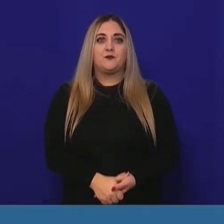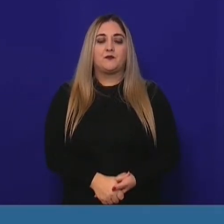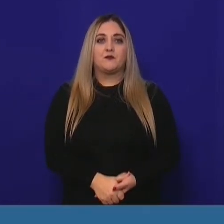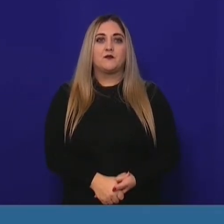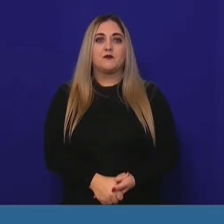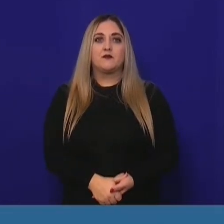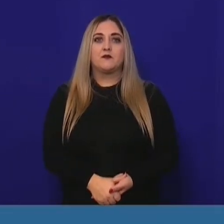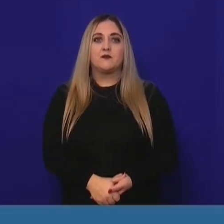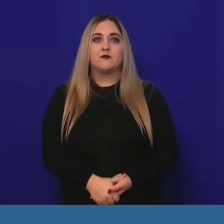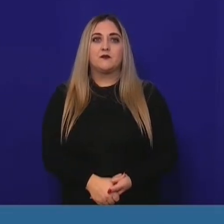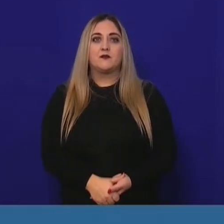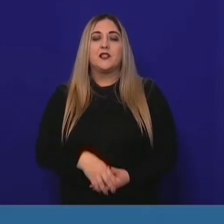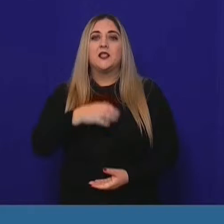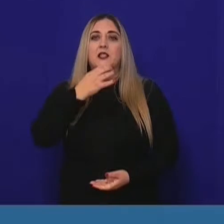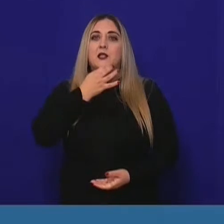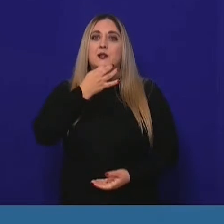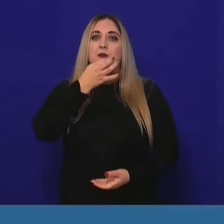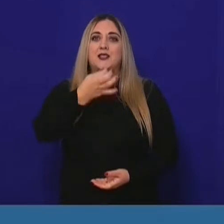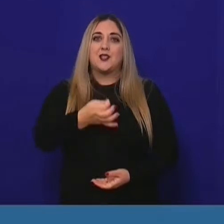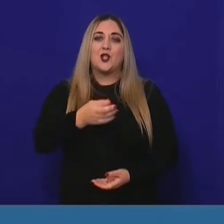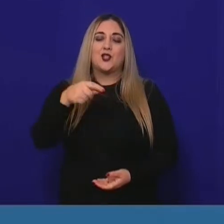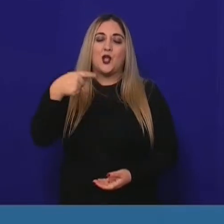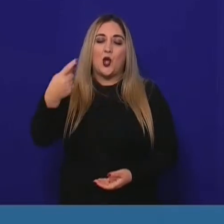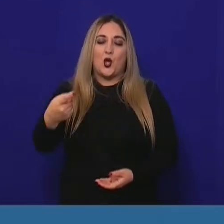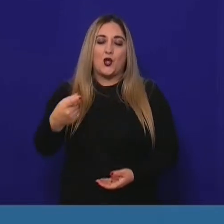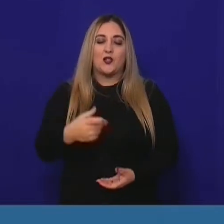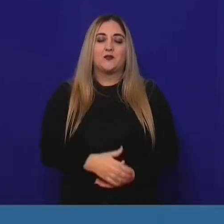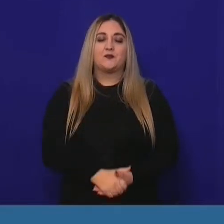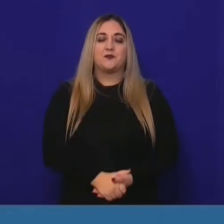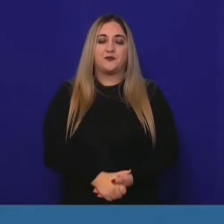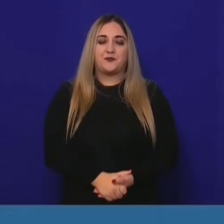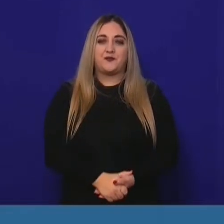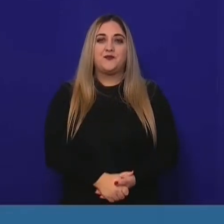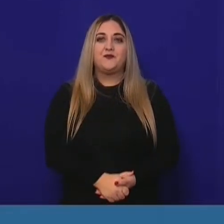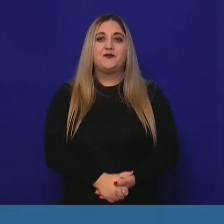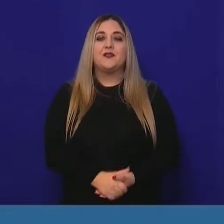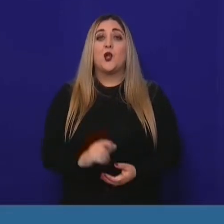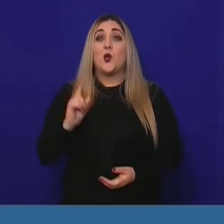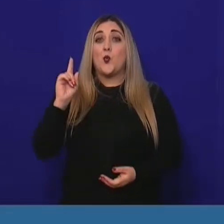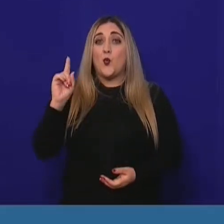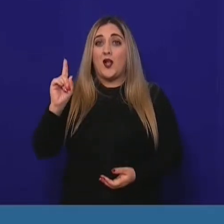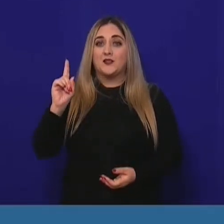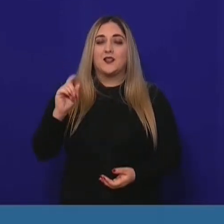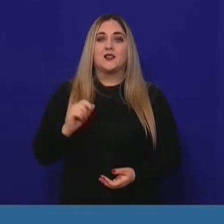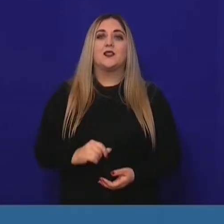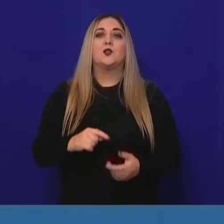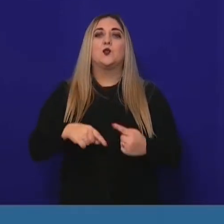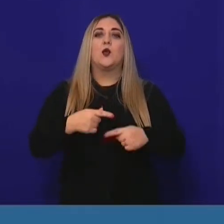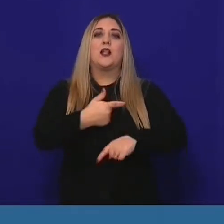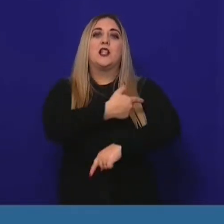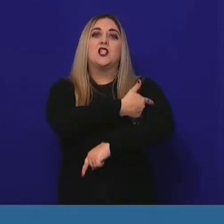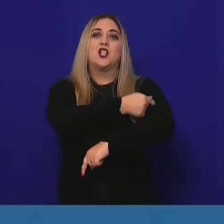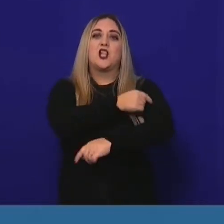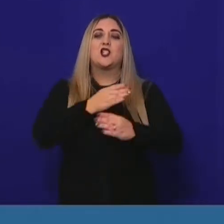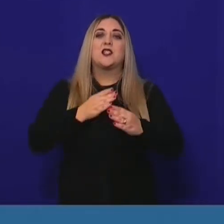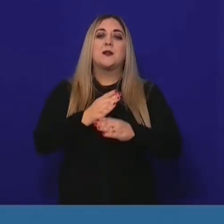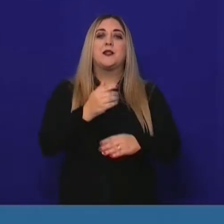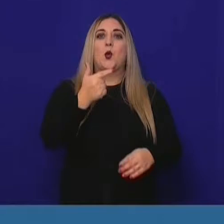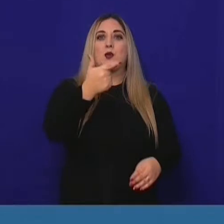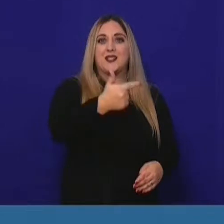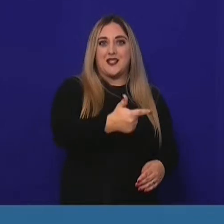Sellim lek Prof. Gauci li Carter għal Television Malta, għandi 3 mistoqsijiet. L-ewwel waħda rigward it-tilqima ta' sal-is-sibt nibdew